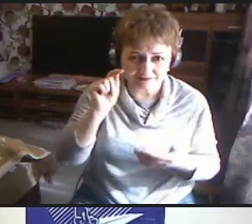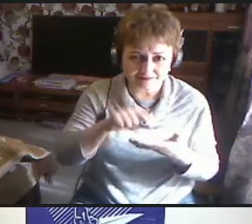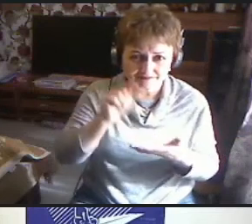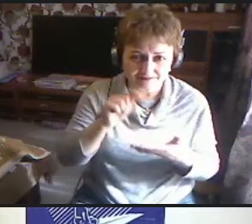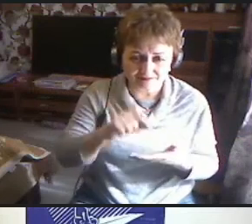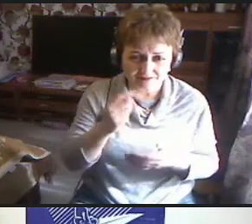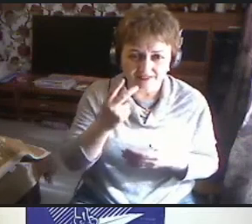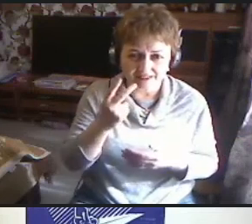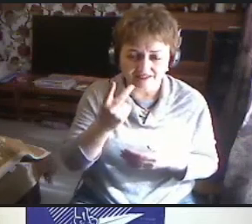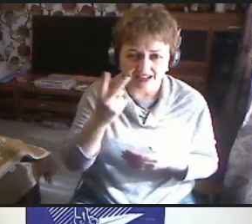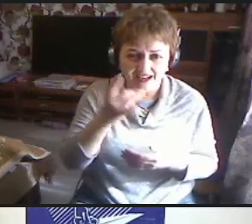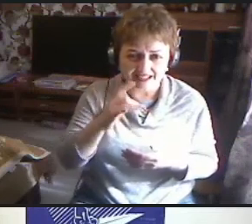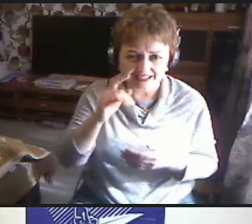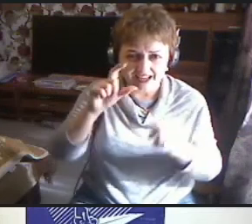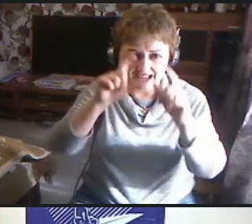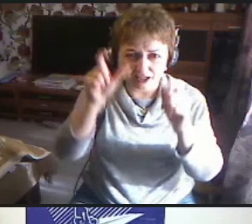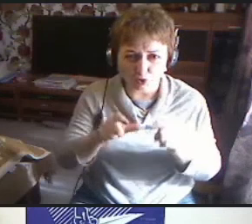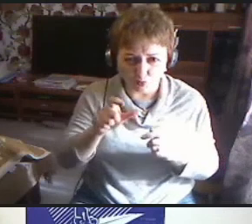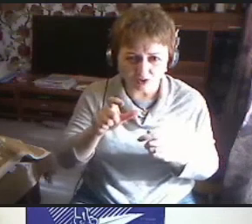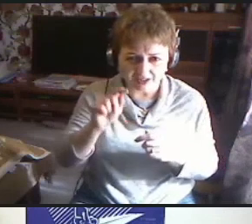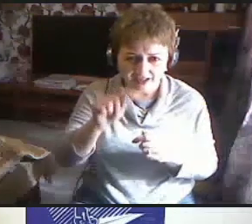по иконке чата